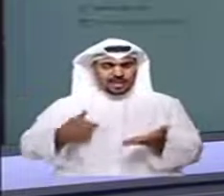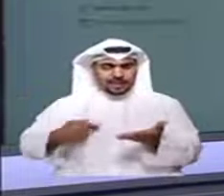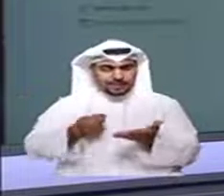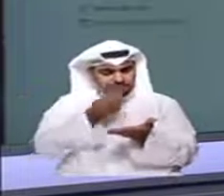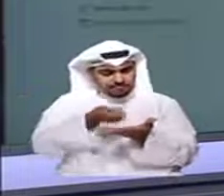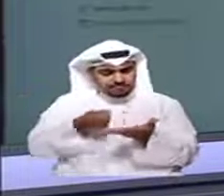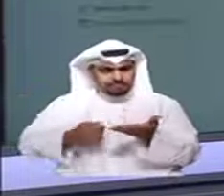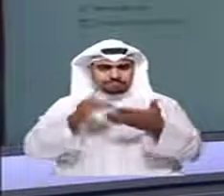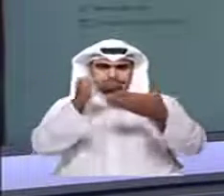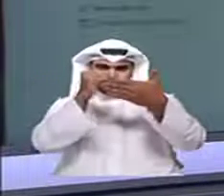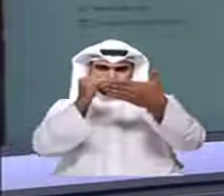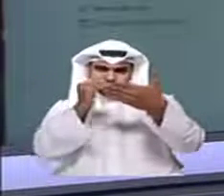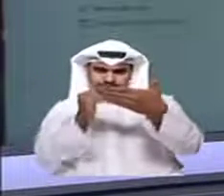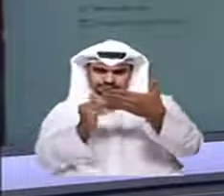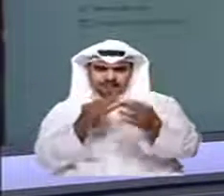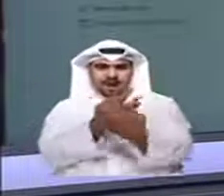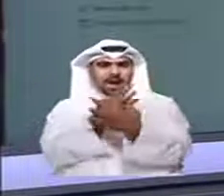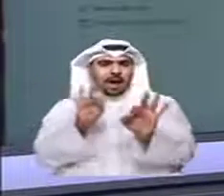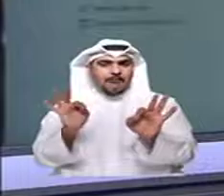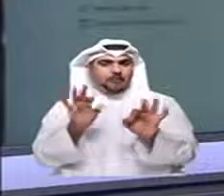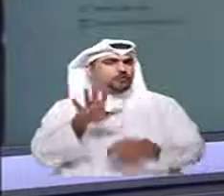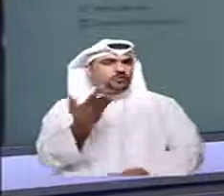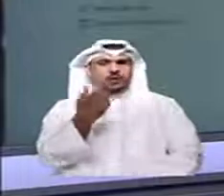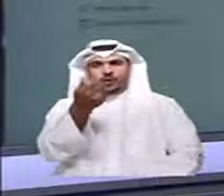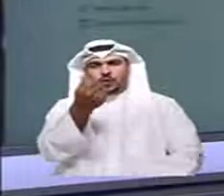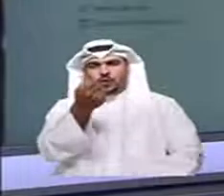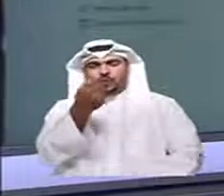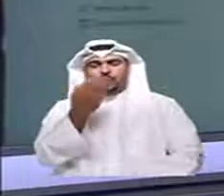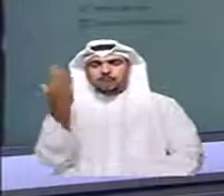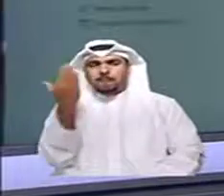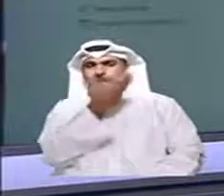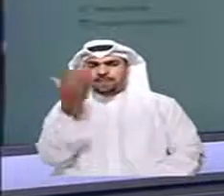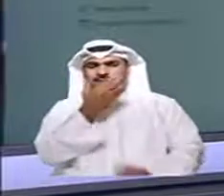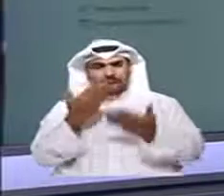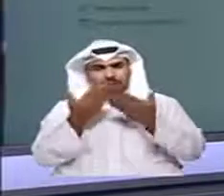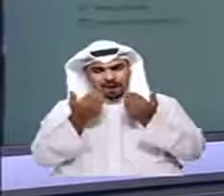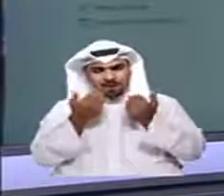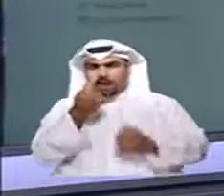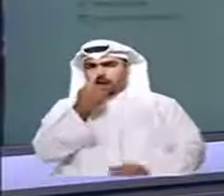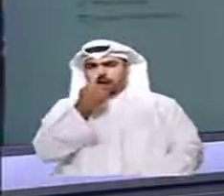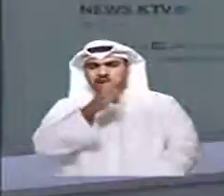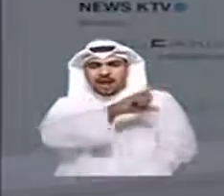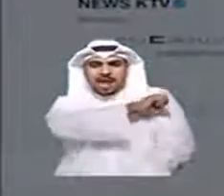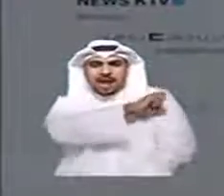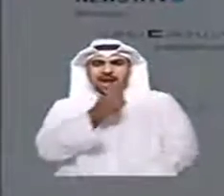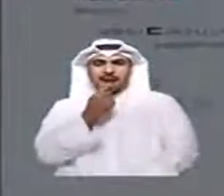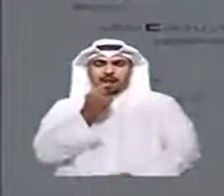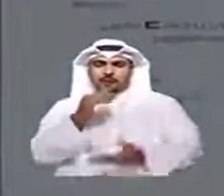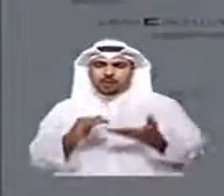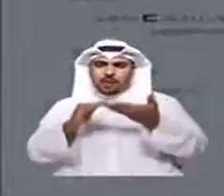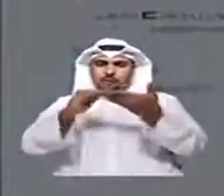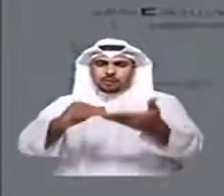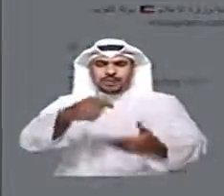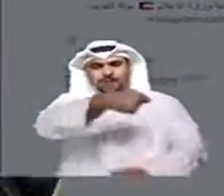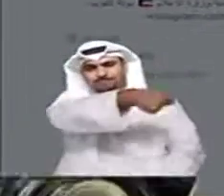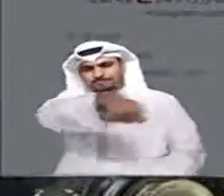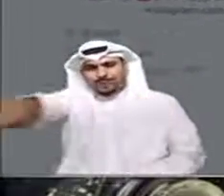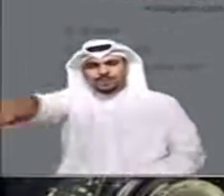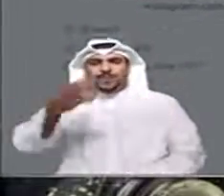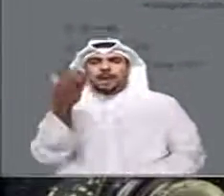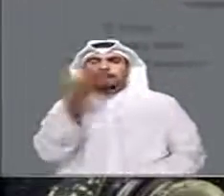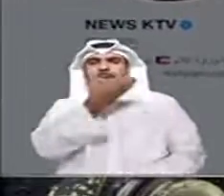تعليمهم، إضافة إلى العمل على توفير مقاعد دراسية لأبناء الأسر. فتحت هاشتاغي تبرع لتعليمهم والتعليم حق